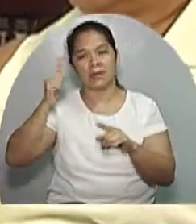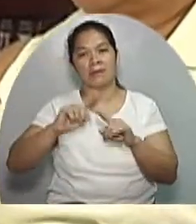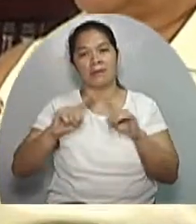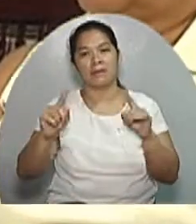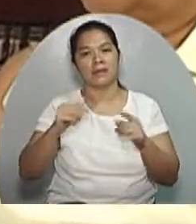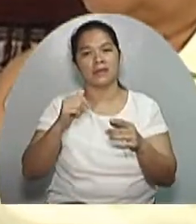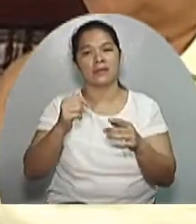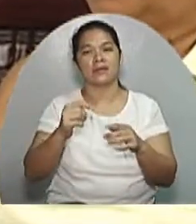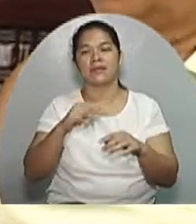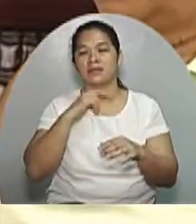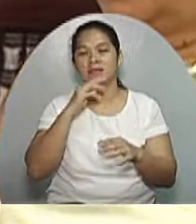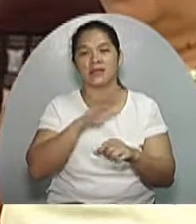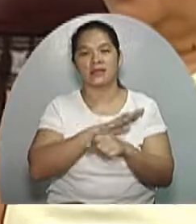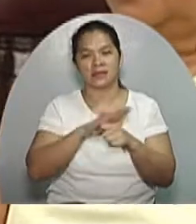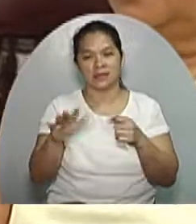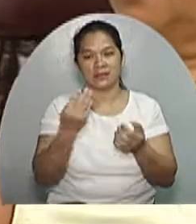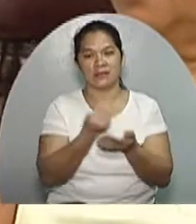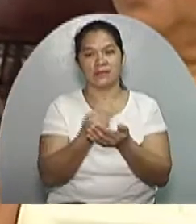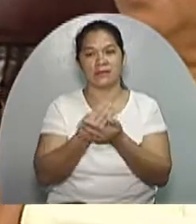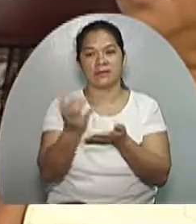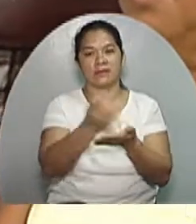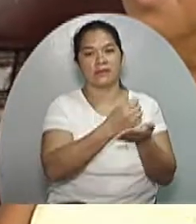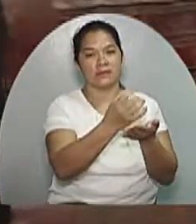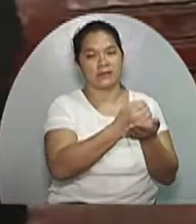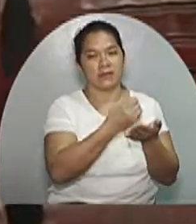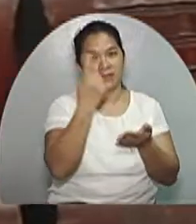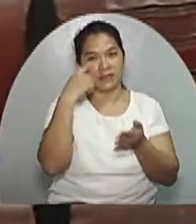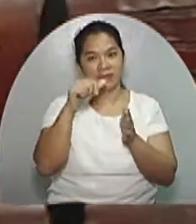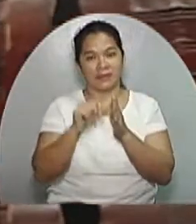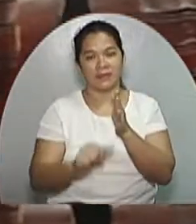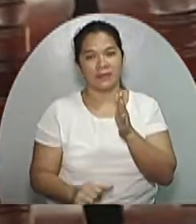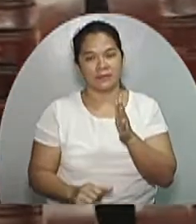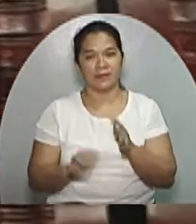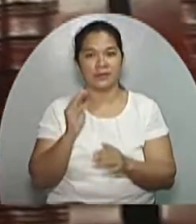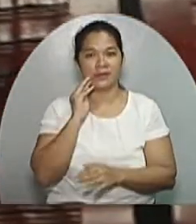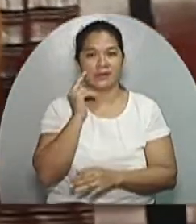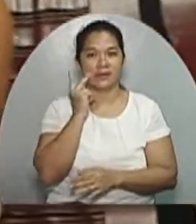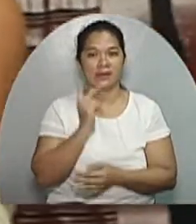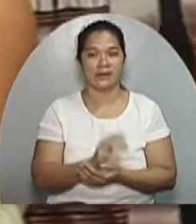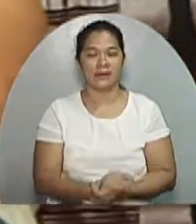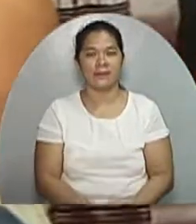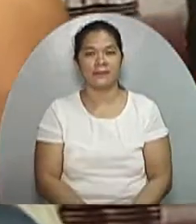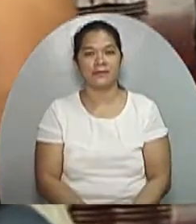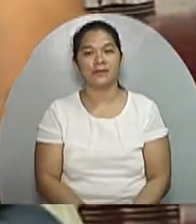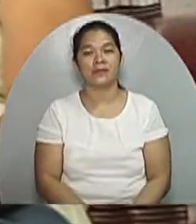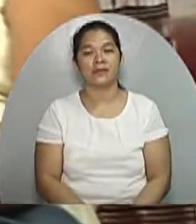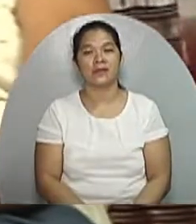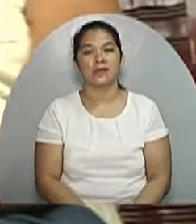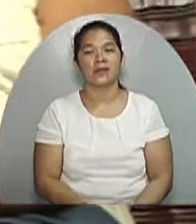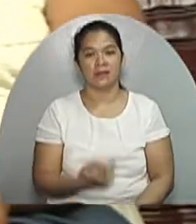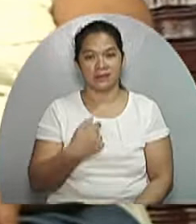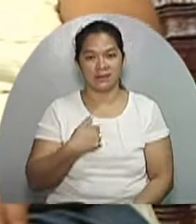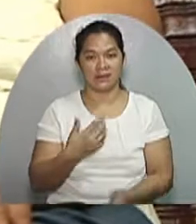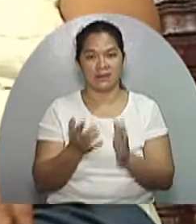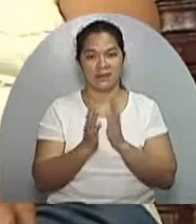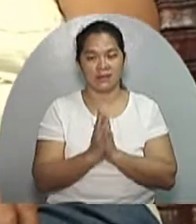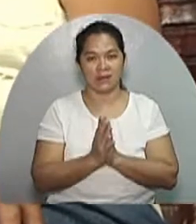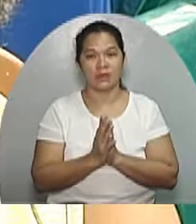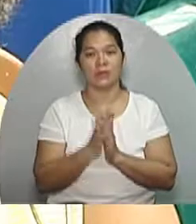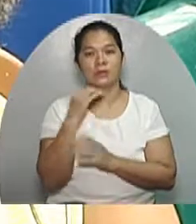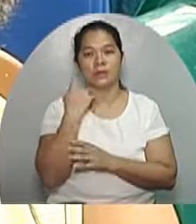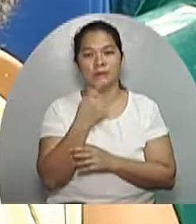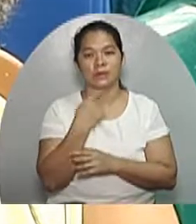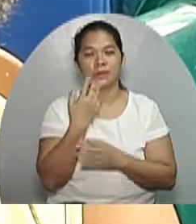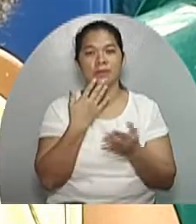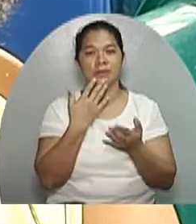tulong, pero hindi pa rin sapat ang halagang kanilang nalikom para sa gagawing operasyon kay Marian. Nananawagan po ako kung